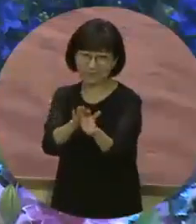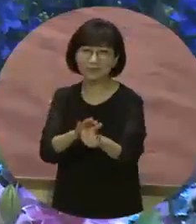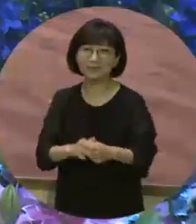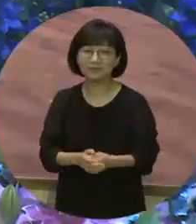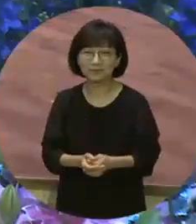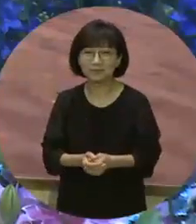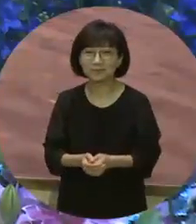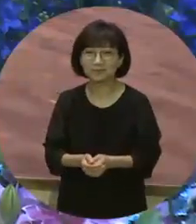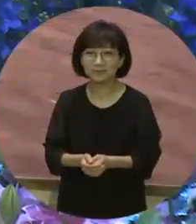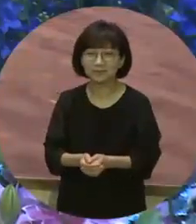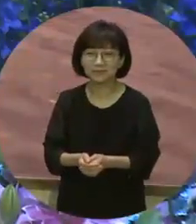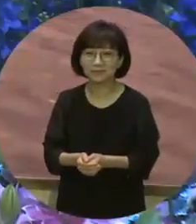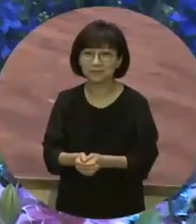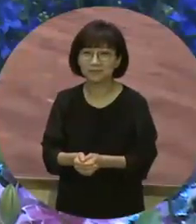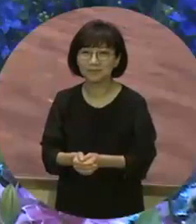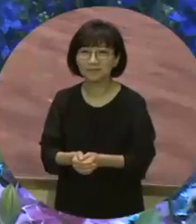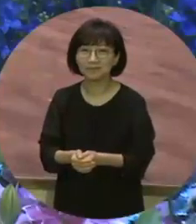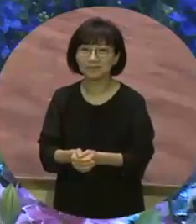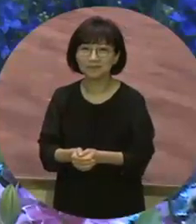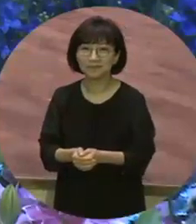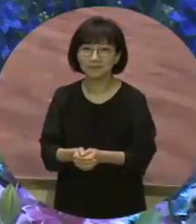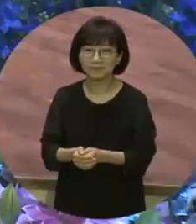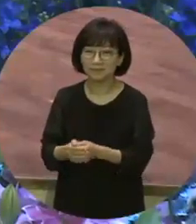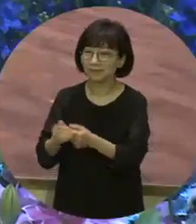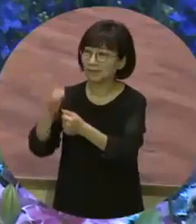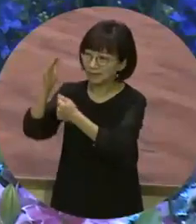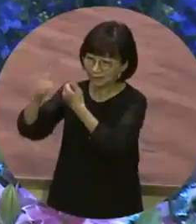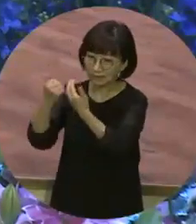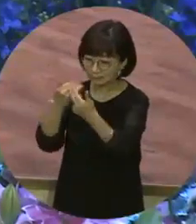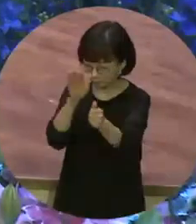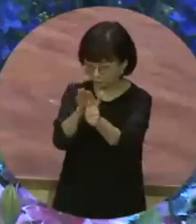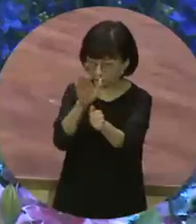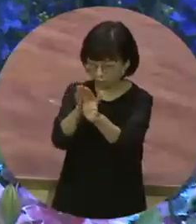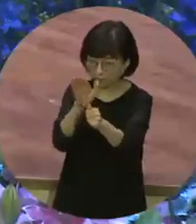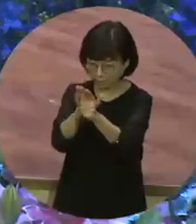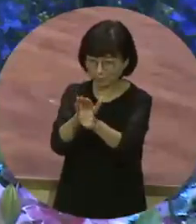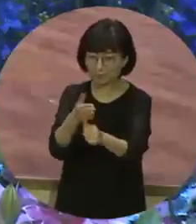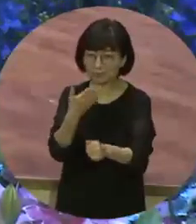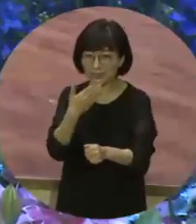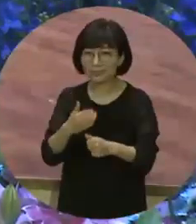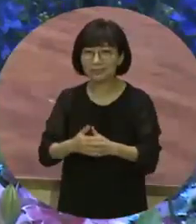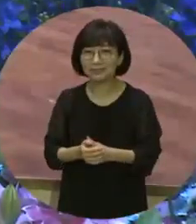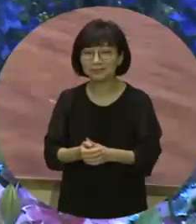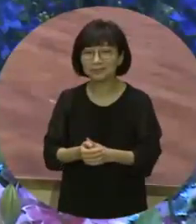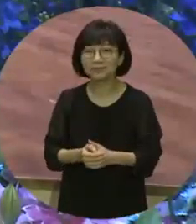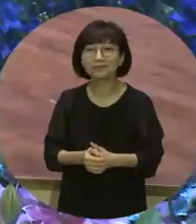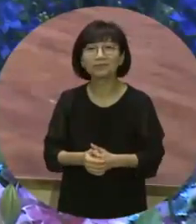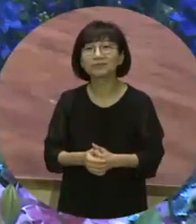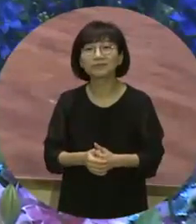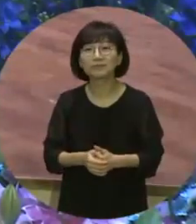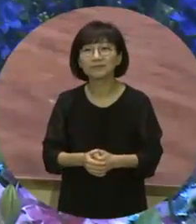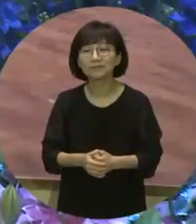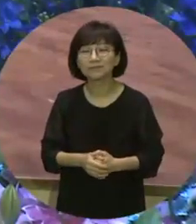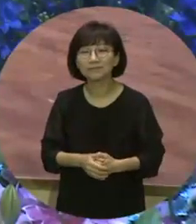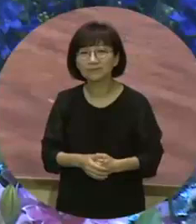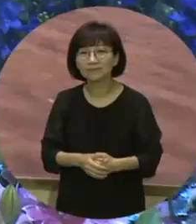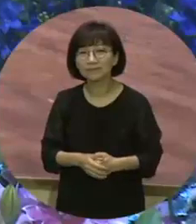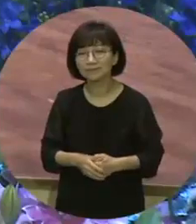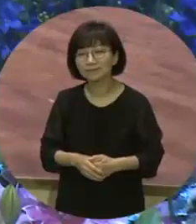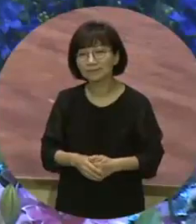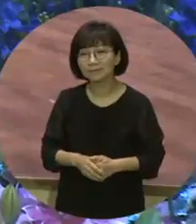그래야 하나님이 세상 말로 빛이 나니까 도와줘야 도와주면 확실히 표가 나니까.